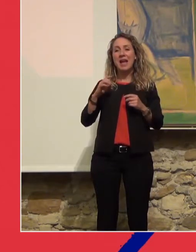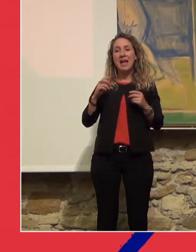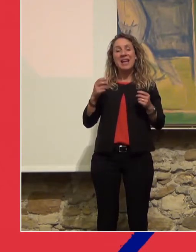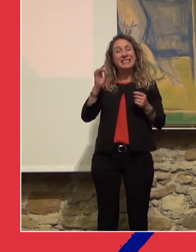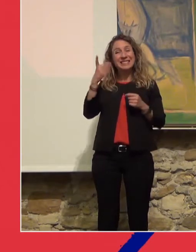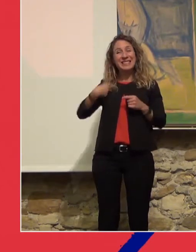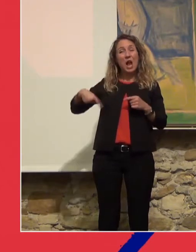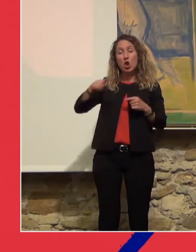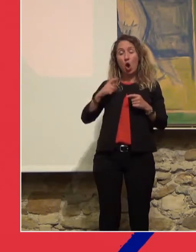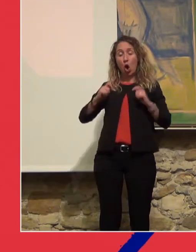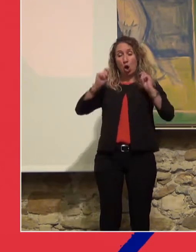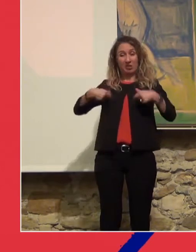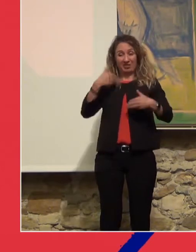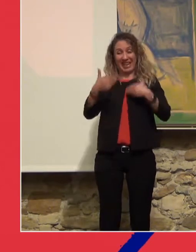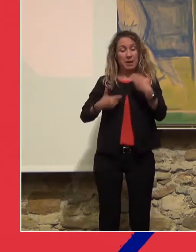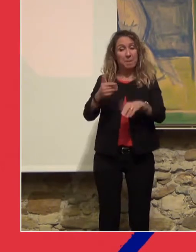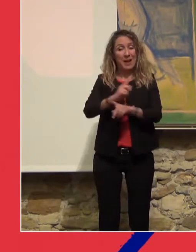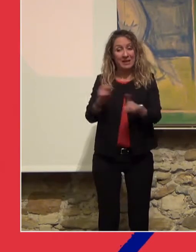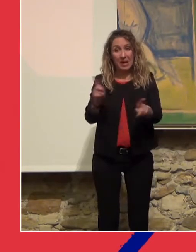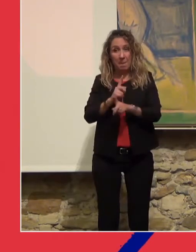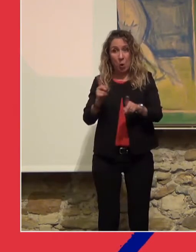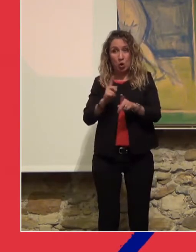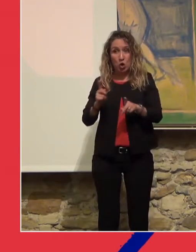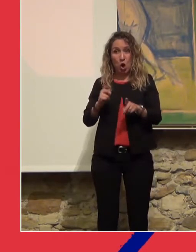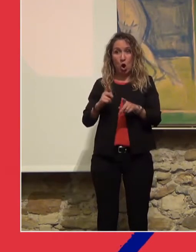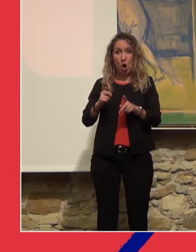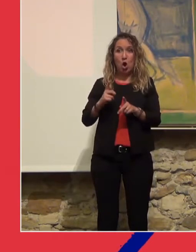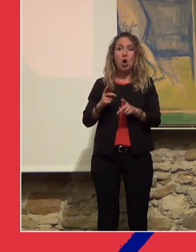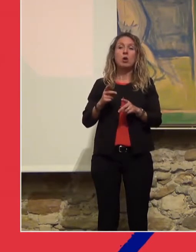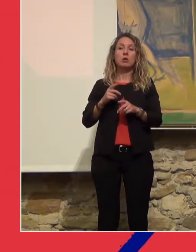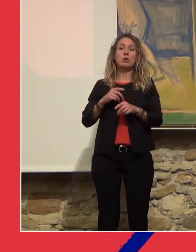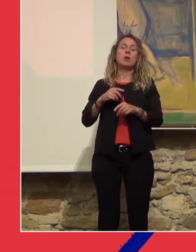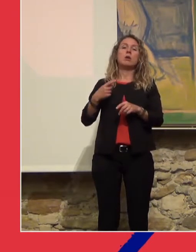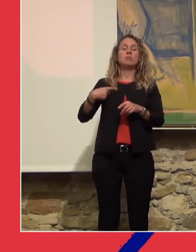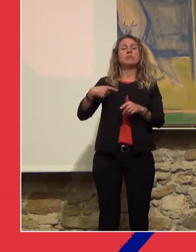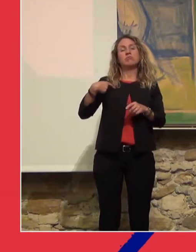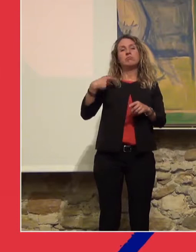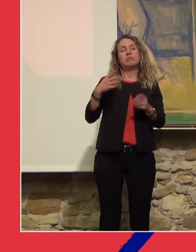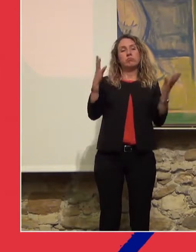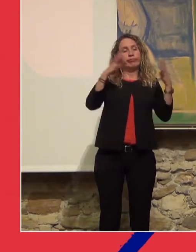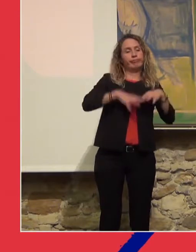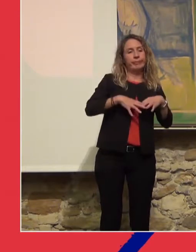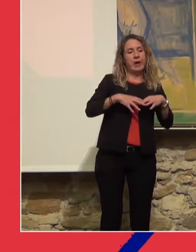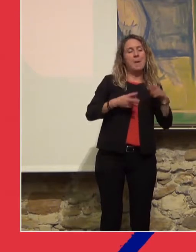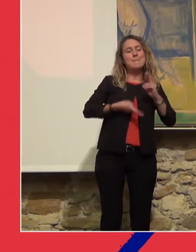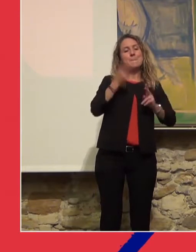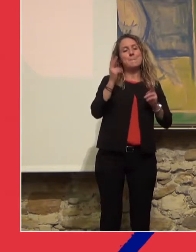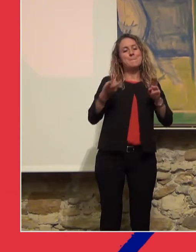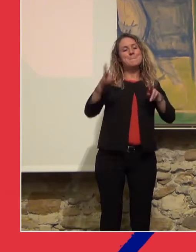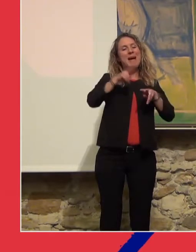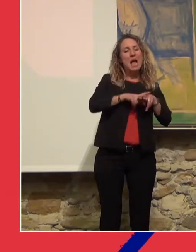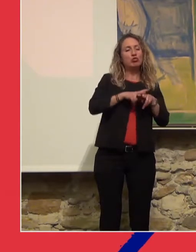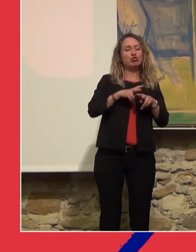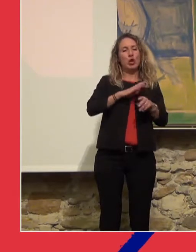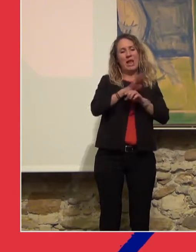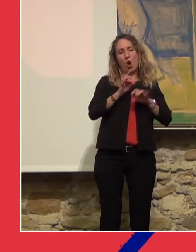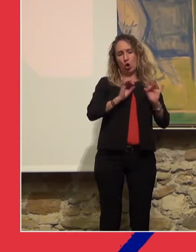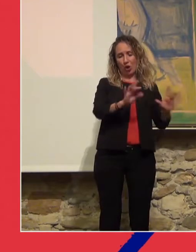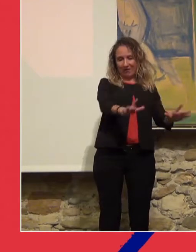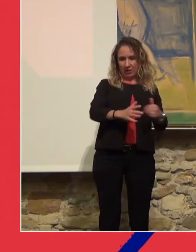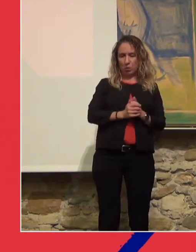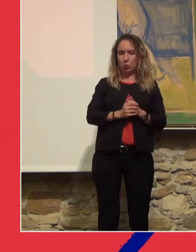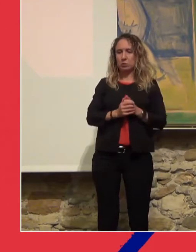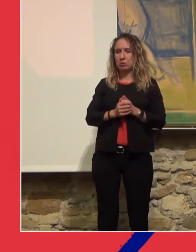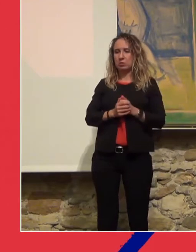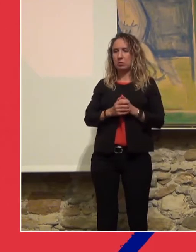Covid. Durante la pandemia tutti abbiamo imparato ad aver paura del vicino, degli oggetti, dei rapporti,